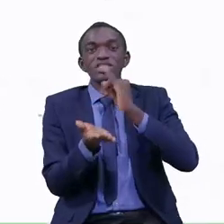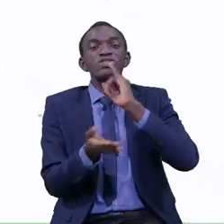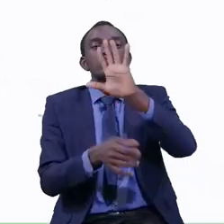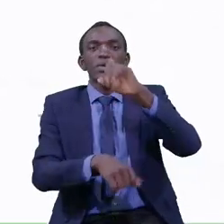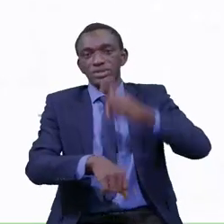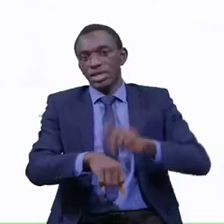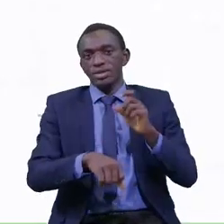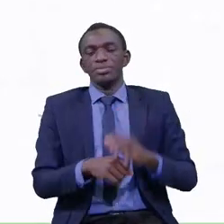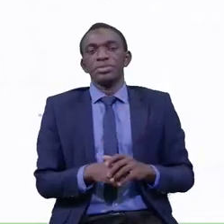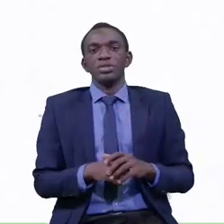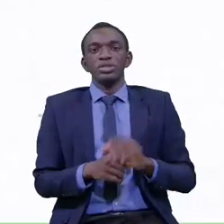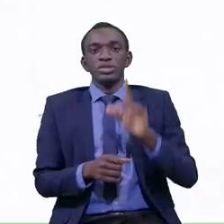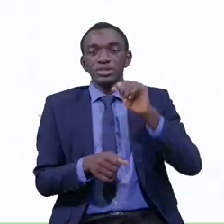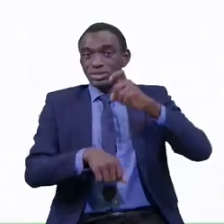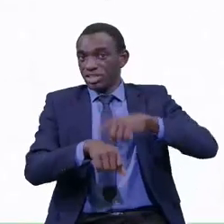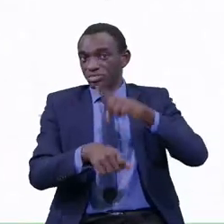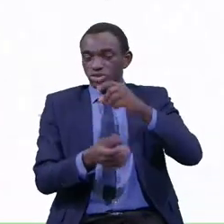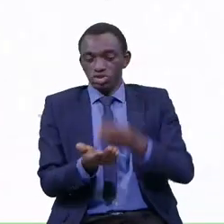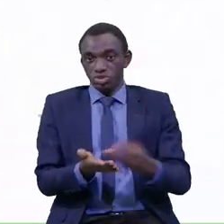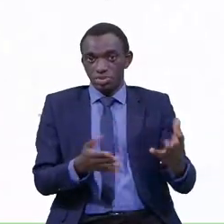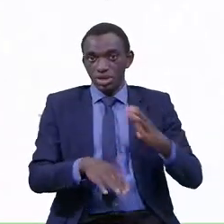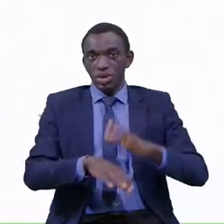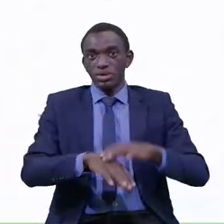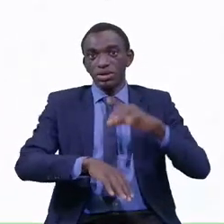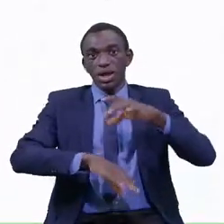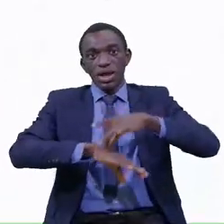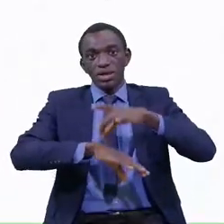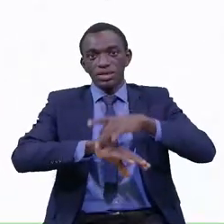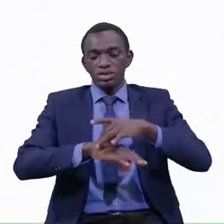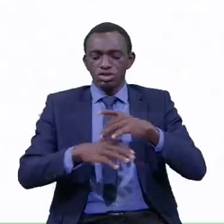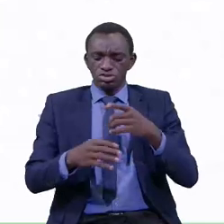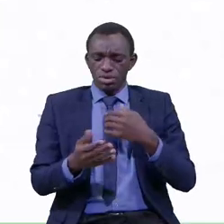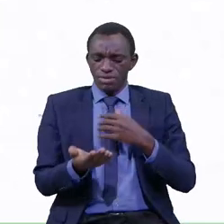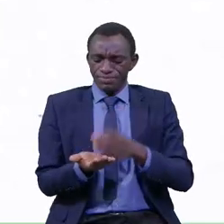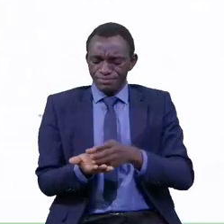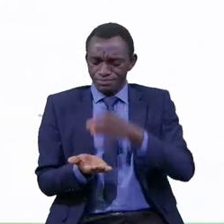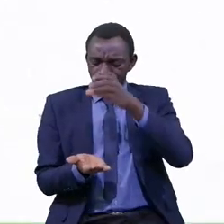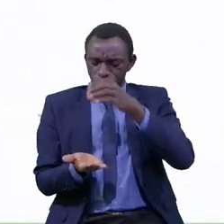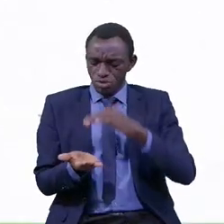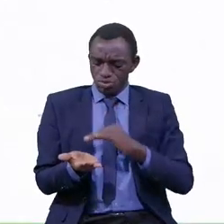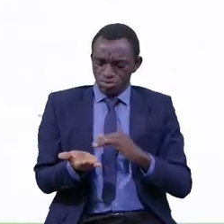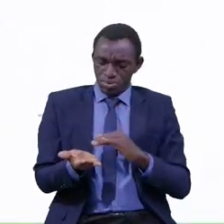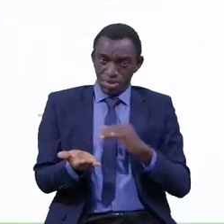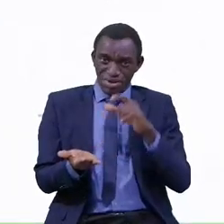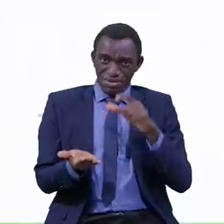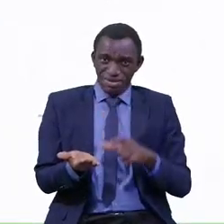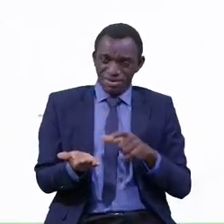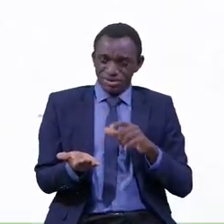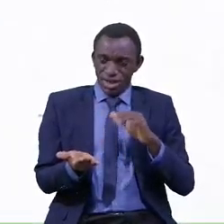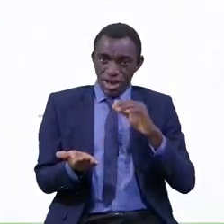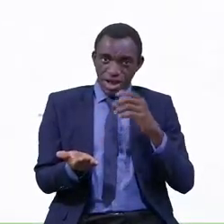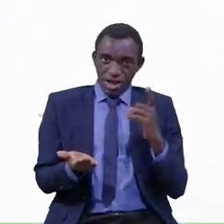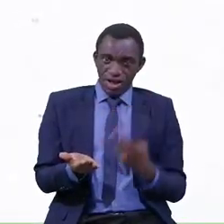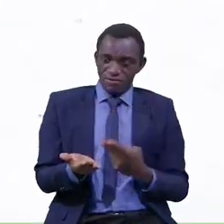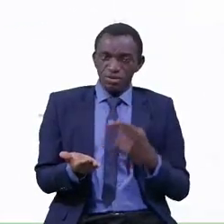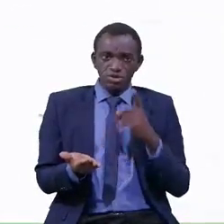temps. Le temps que tu dépenses, moins que la moitié. Remplis-le, rends-le plein.